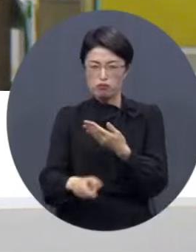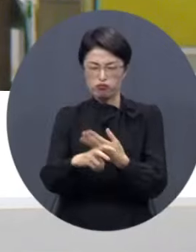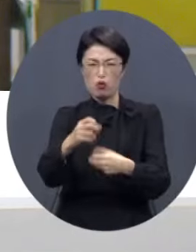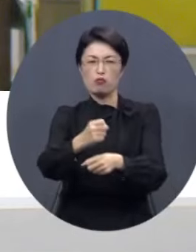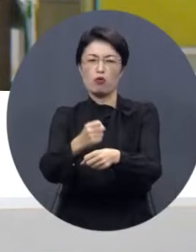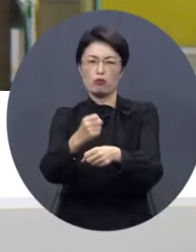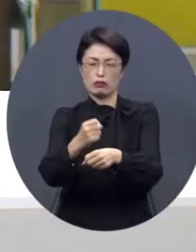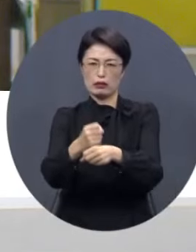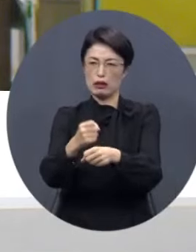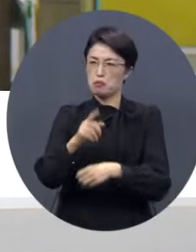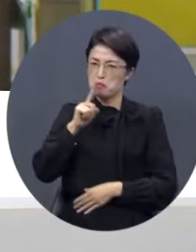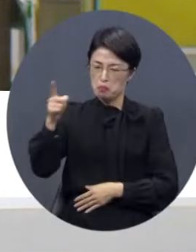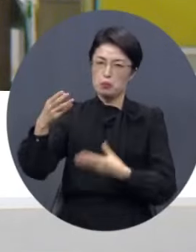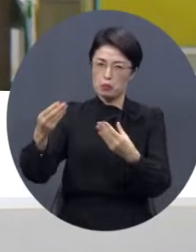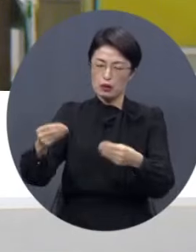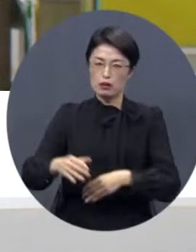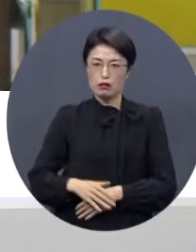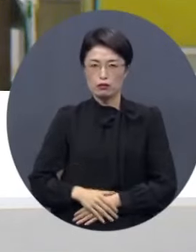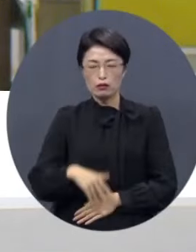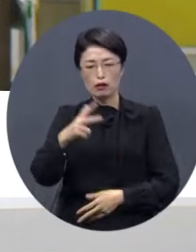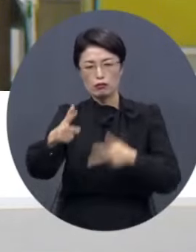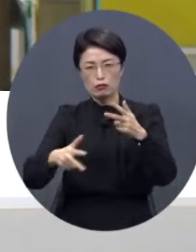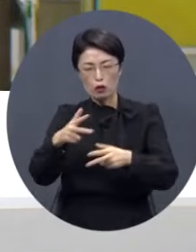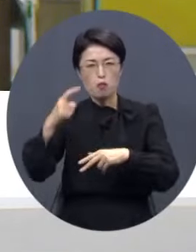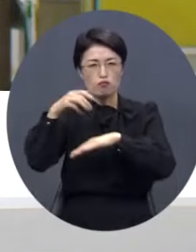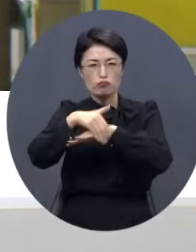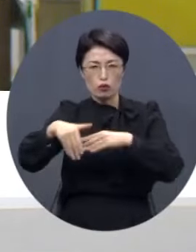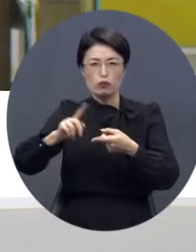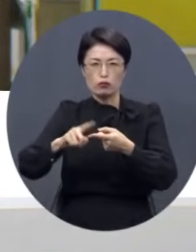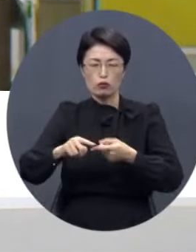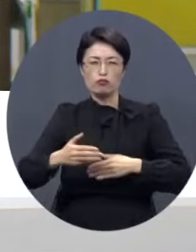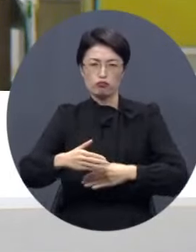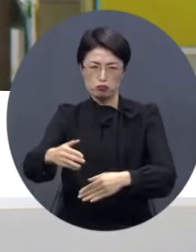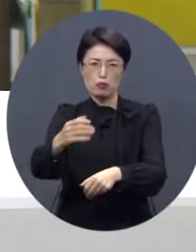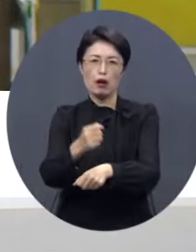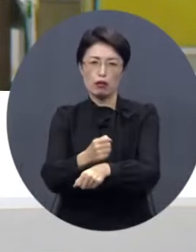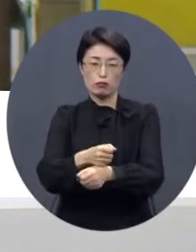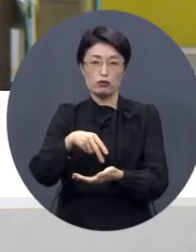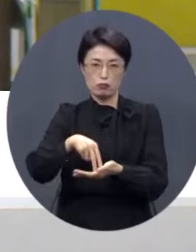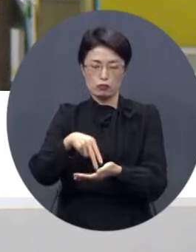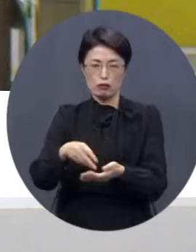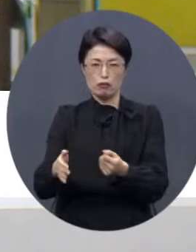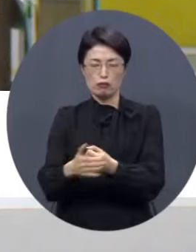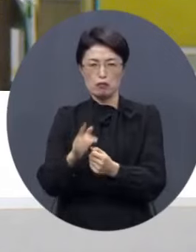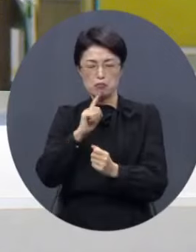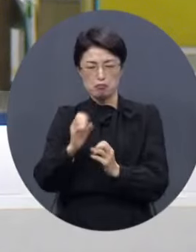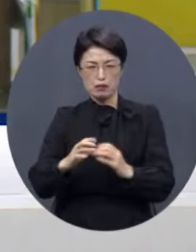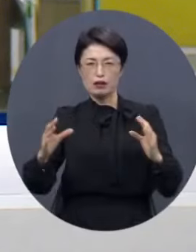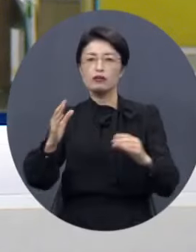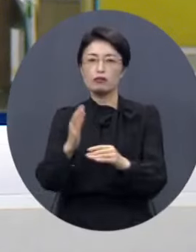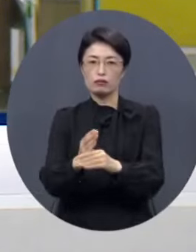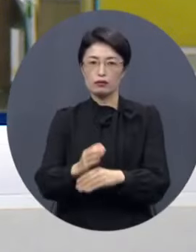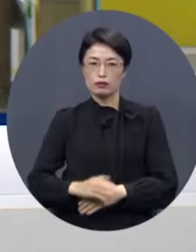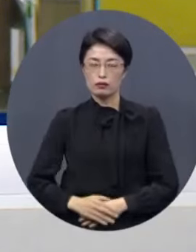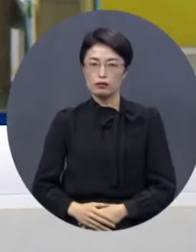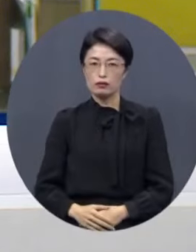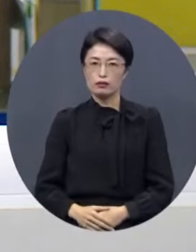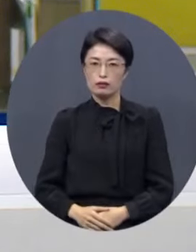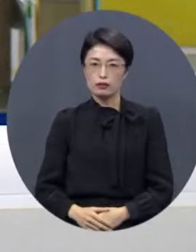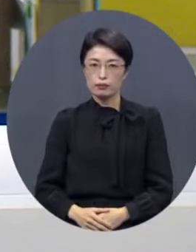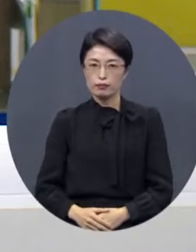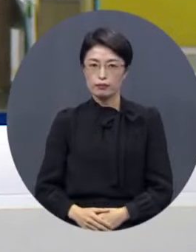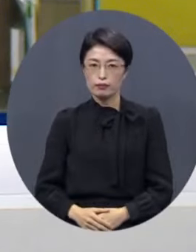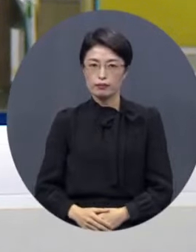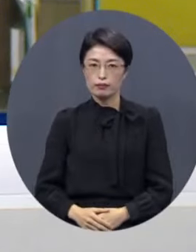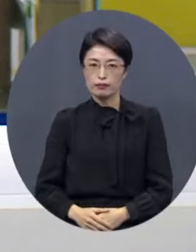공사라며 고발까지 했는데 사업은 계획대로 진행시키겠다는 입장이어서 논란이 일고 있습니다. 조인호 기자입니다.